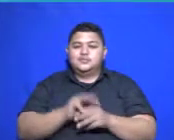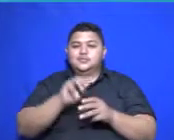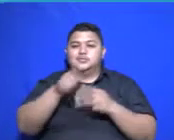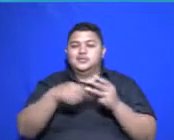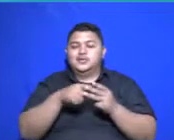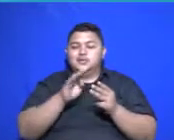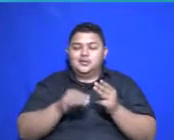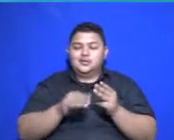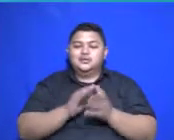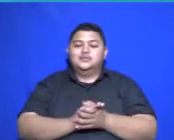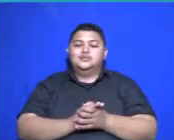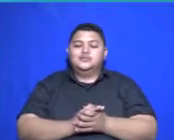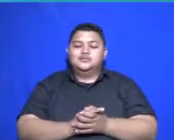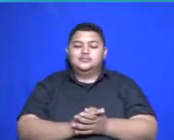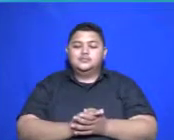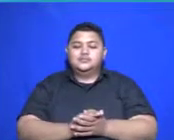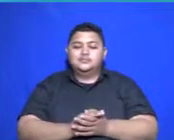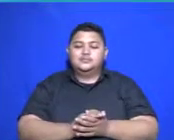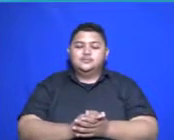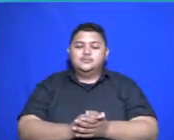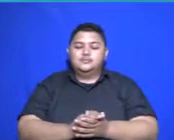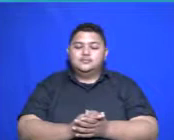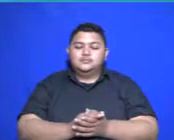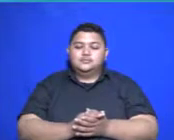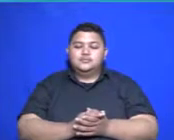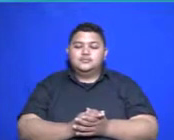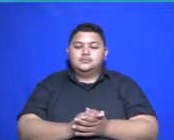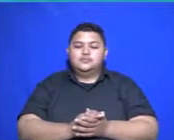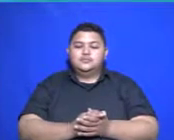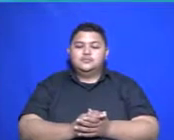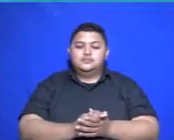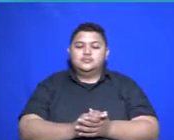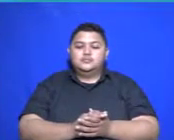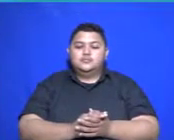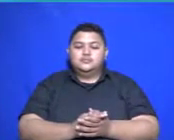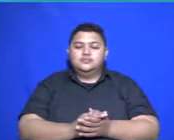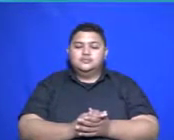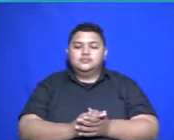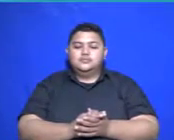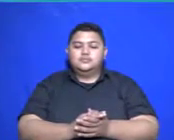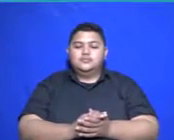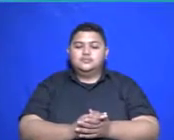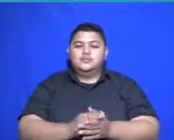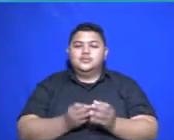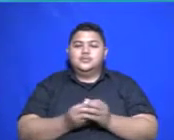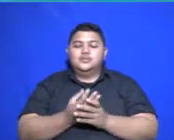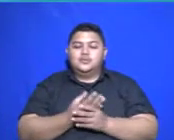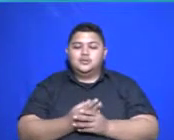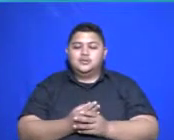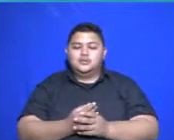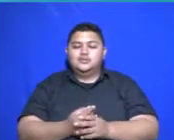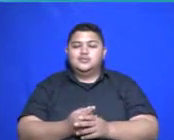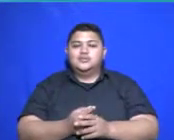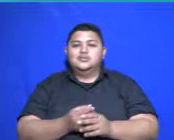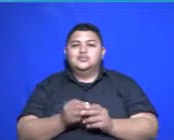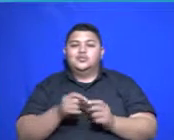hal, reorientasi, kemudian rehabilitasi, dan pengembangan